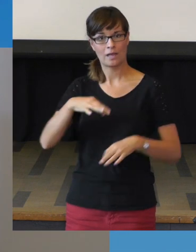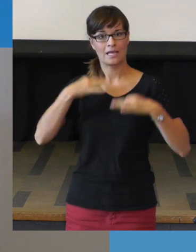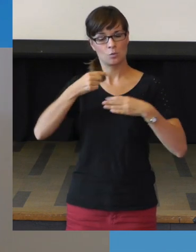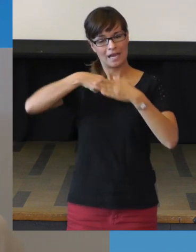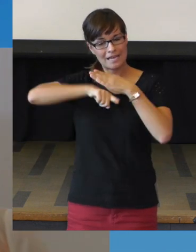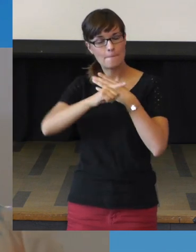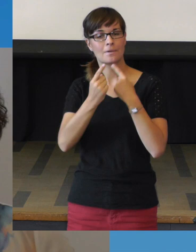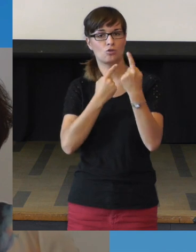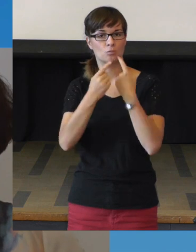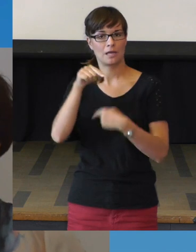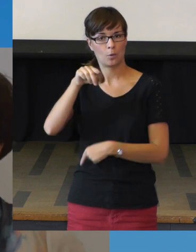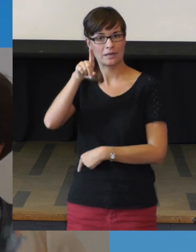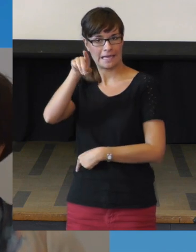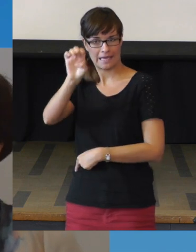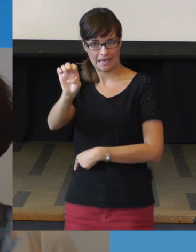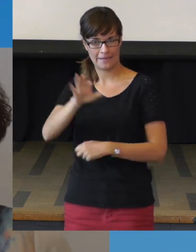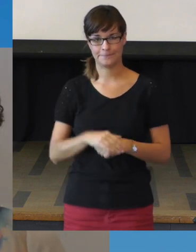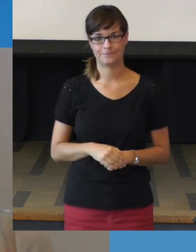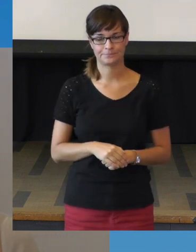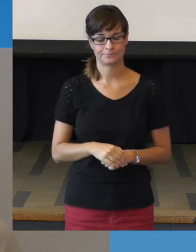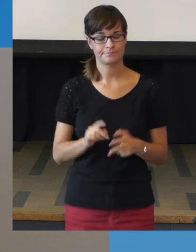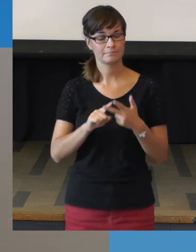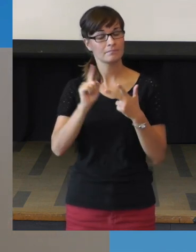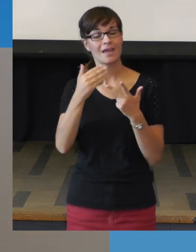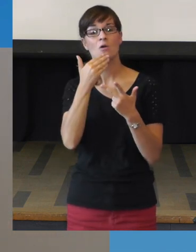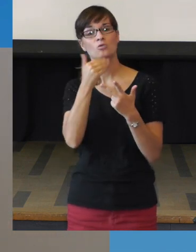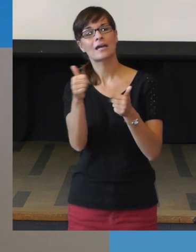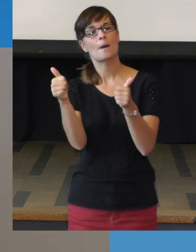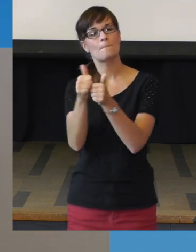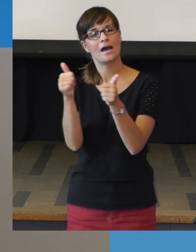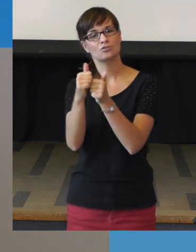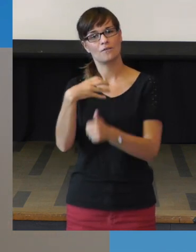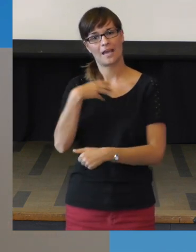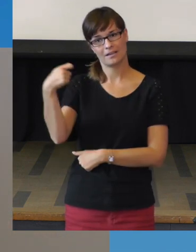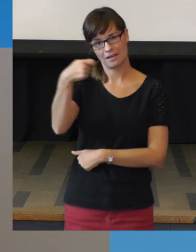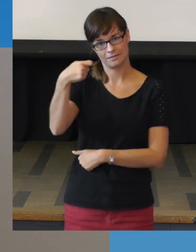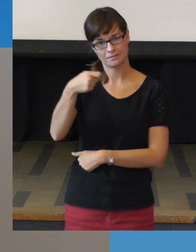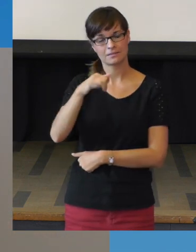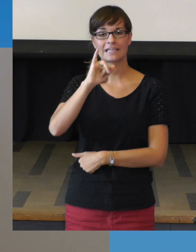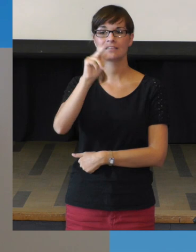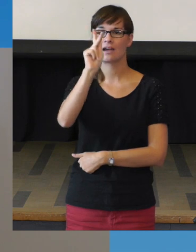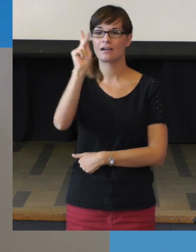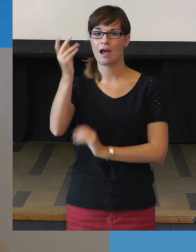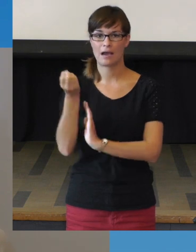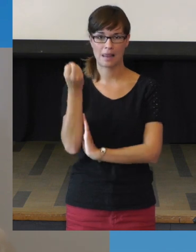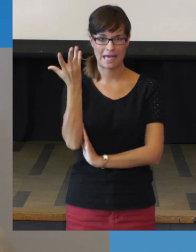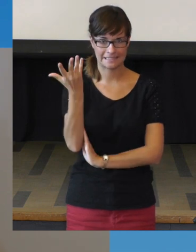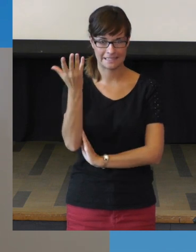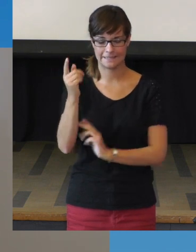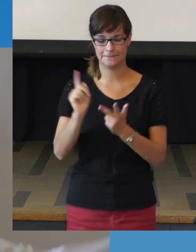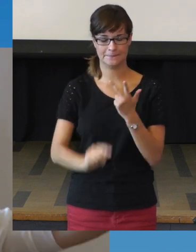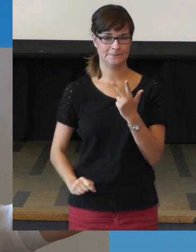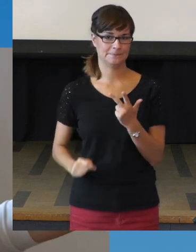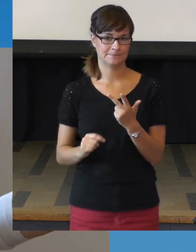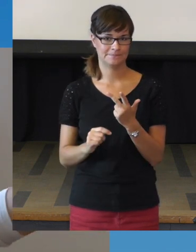www.gesundheit-im-gespräch.de. Ferner bedanke ich mich bei der Patenschaftskrankenkasse des heutigen Abends, der IKK Classic und